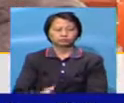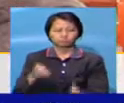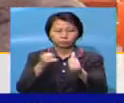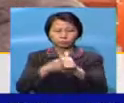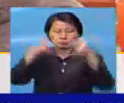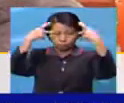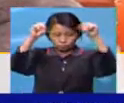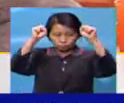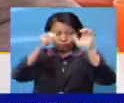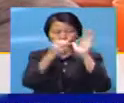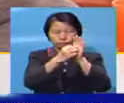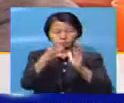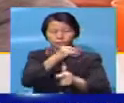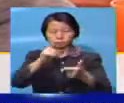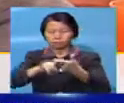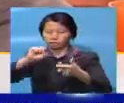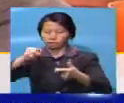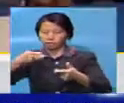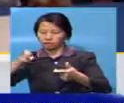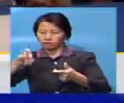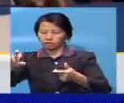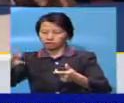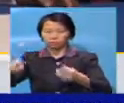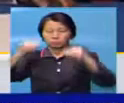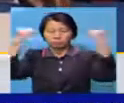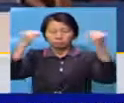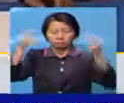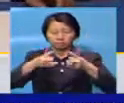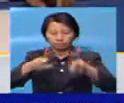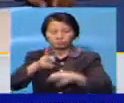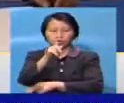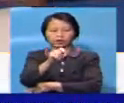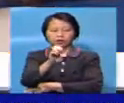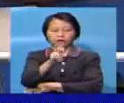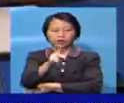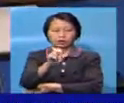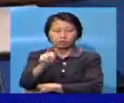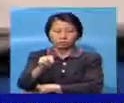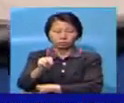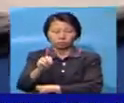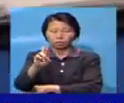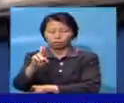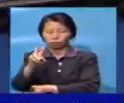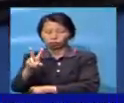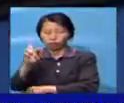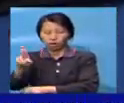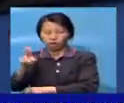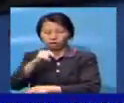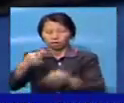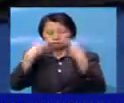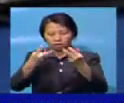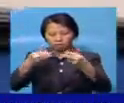Terdahulu, Presiden PAS itu dan Datuk Seri Ahmad Syabri turut hadir pada majlis pelancaran Tukun Rig to Reef R2R dan menyaksikan majlis